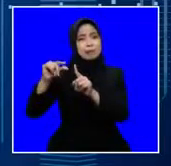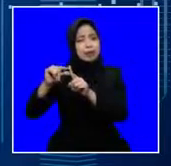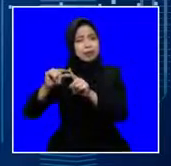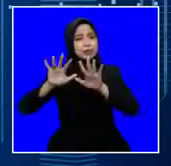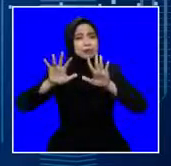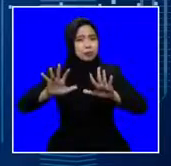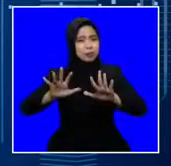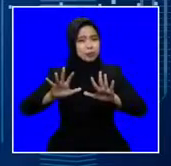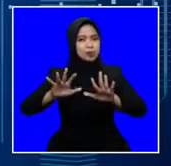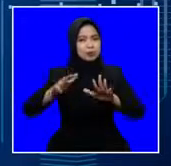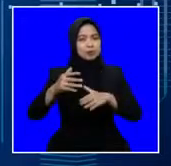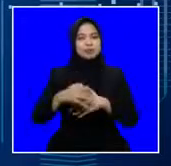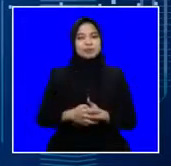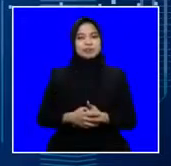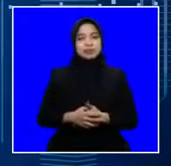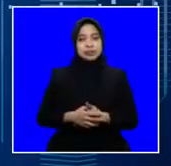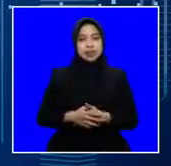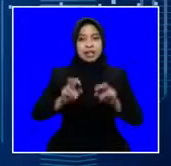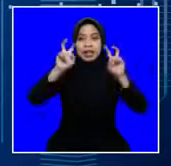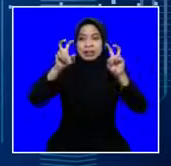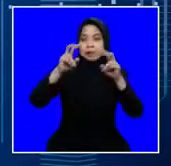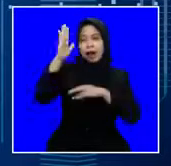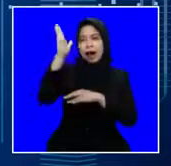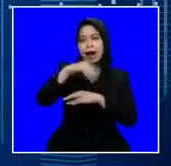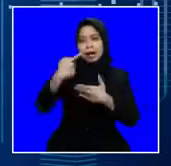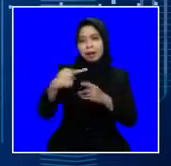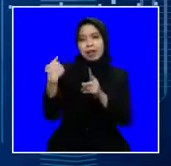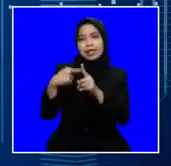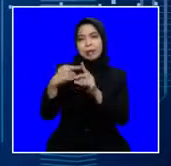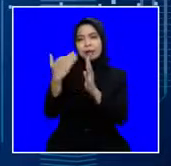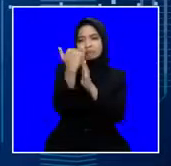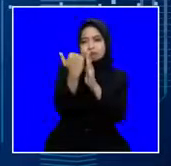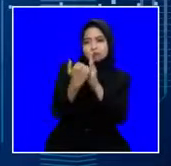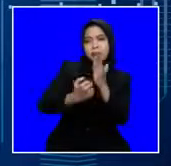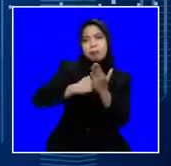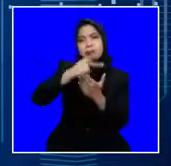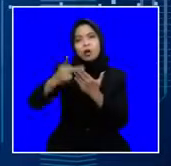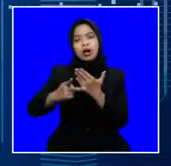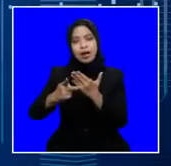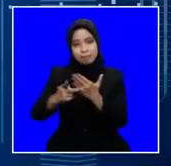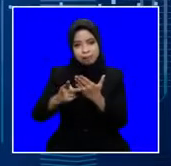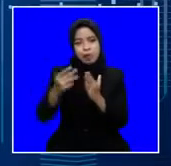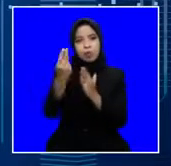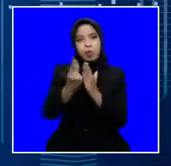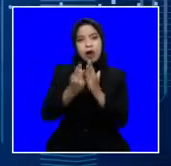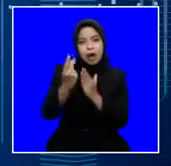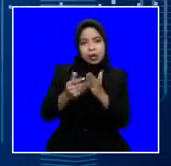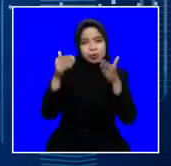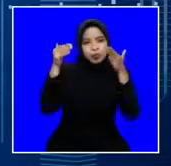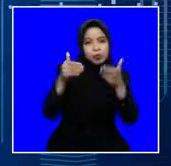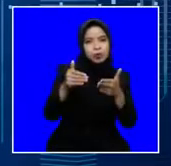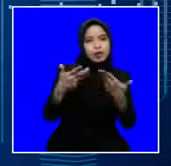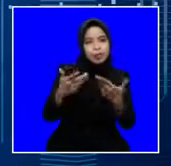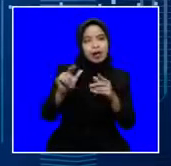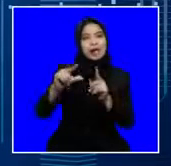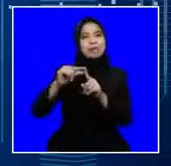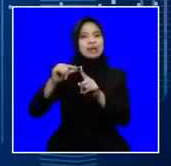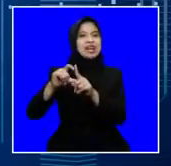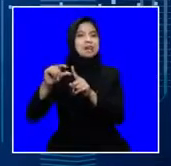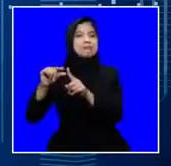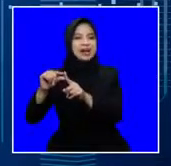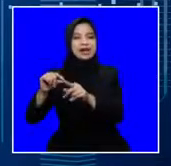ke-10, di mana tema kali ini adalah perluasan program Lembaga Pengelola Dana Pendidikan atau